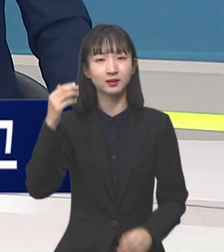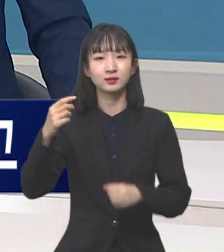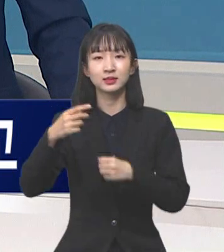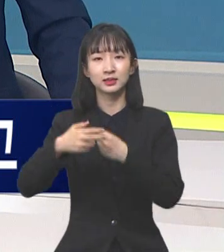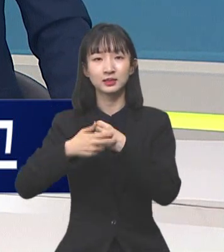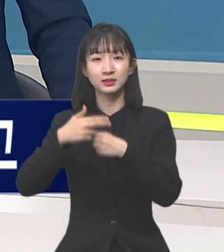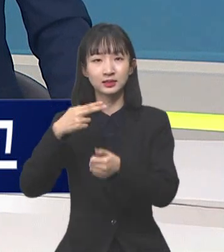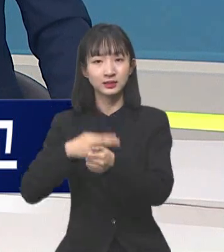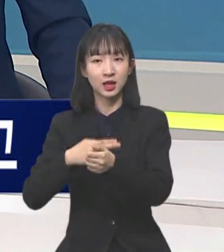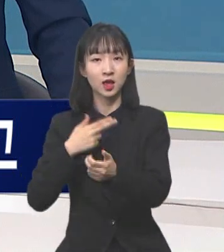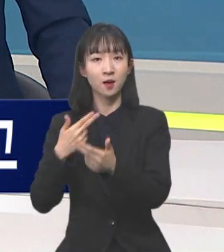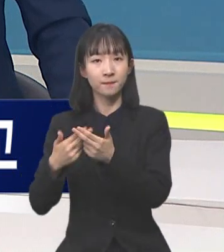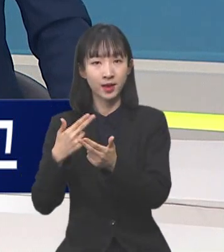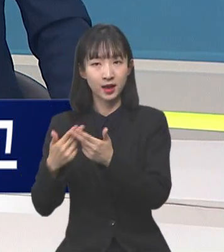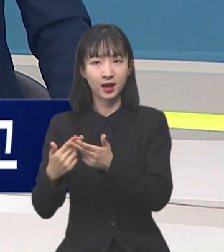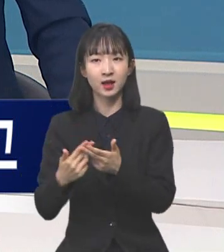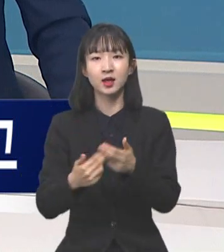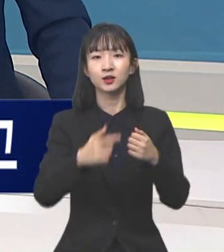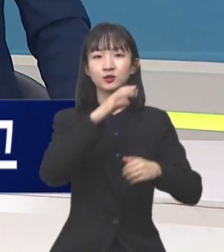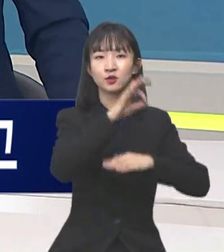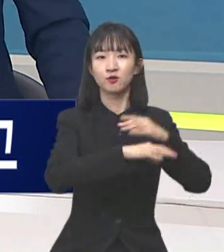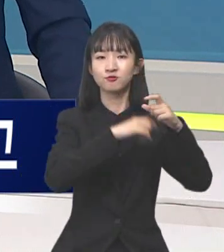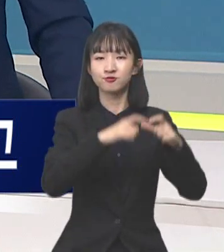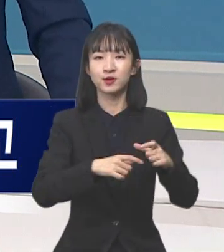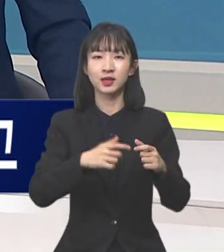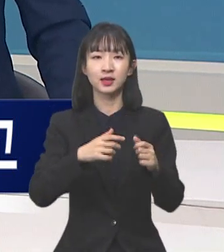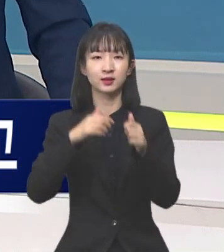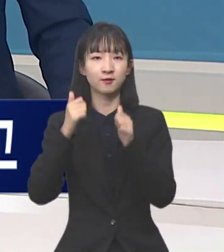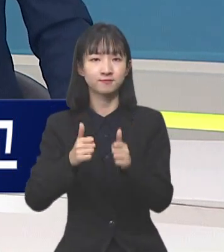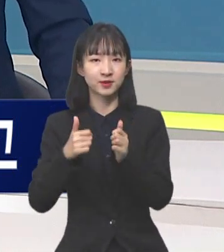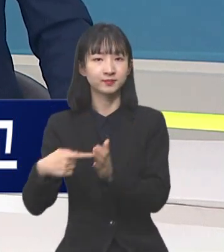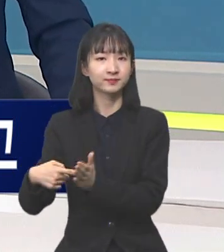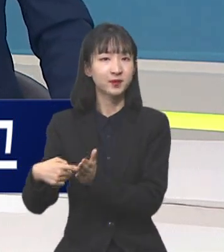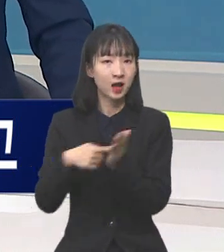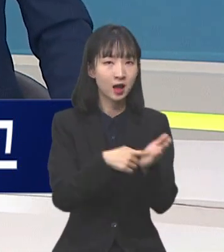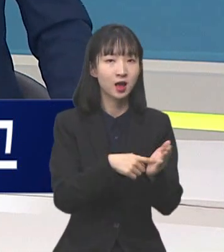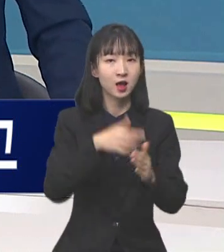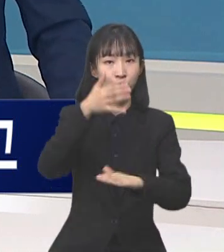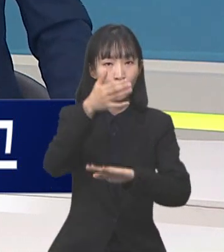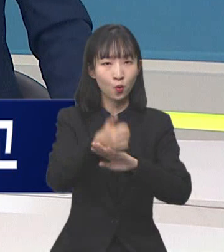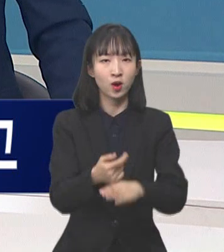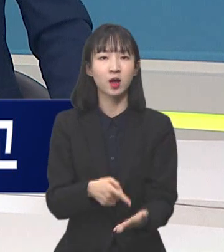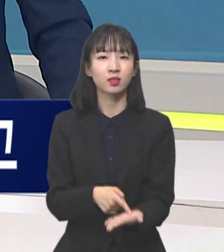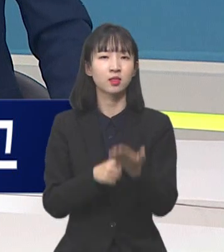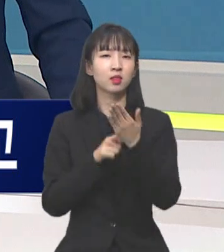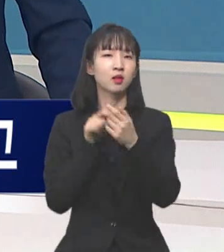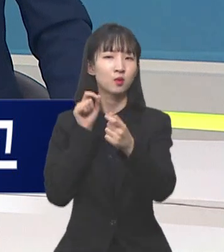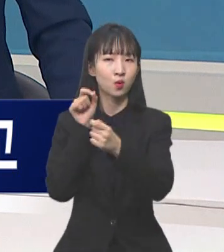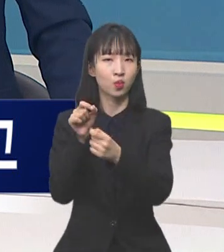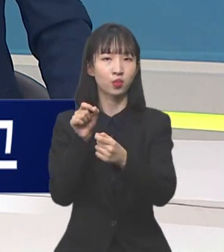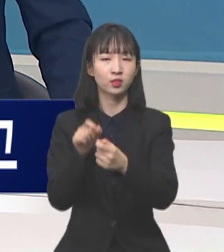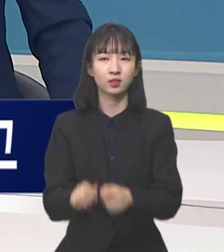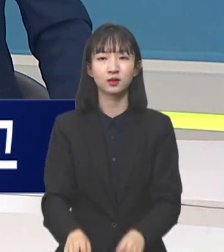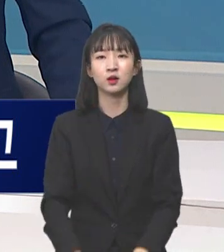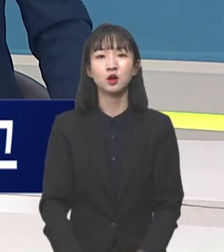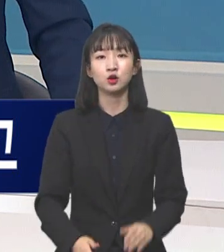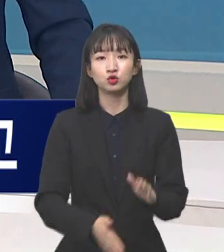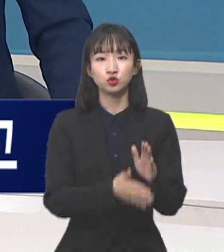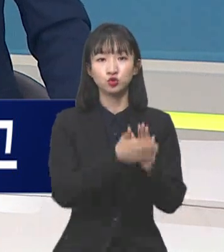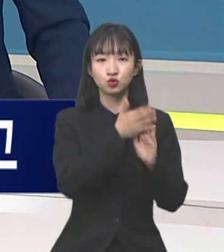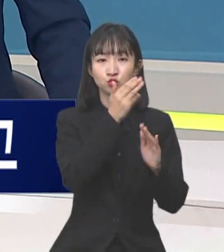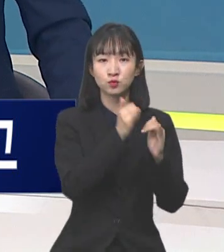행정심판 결과가 콘 나오기 때문인데요 주민들은 의사 협회 사무실을 찾아 심판 취하를 요구하는 집회를